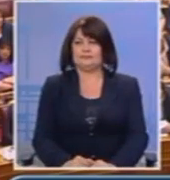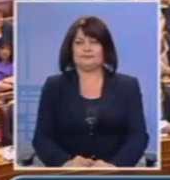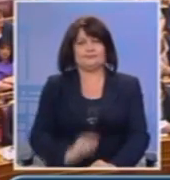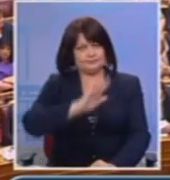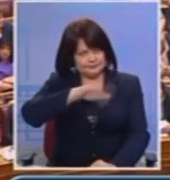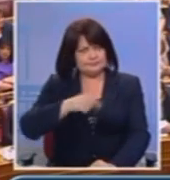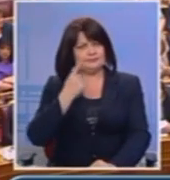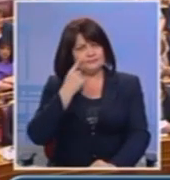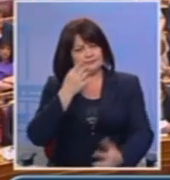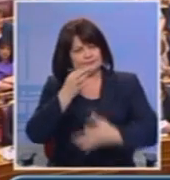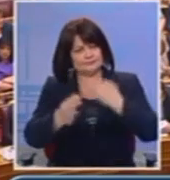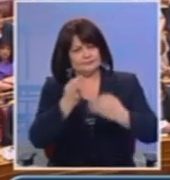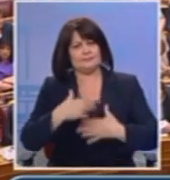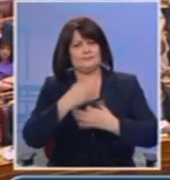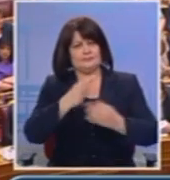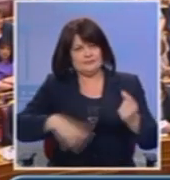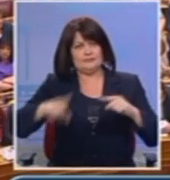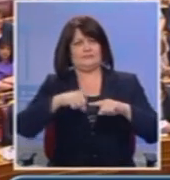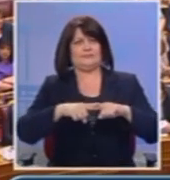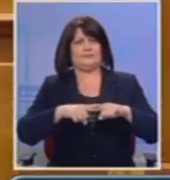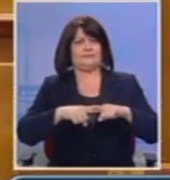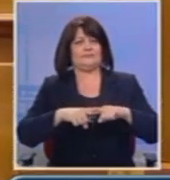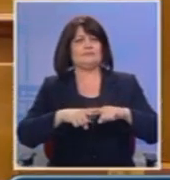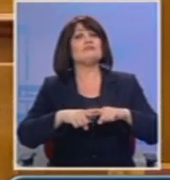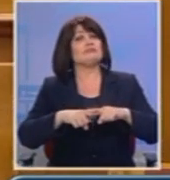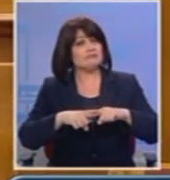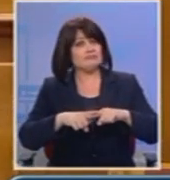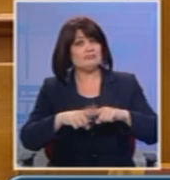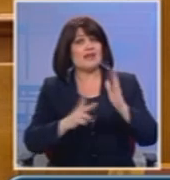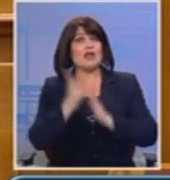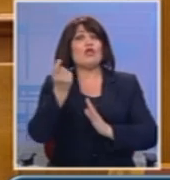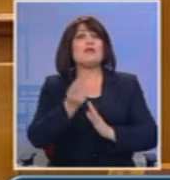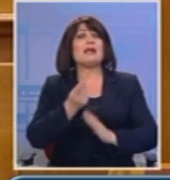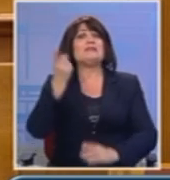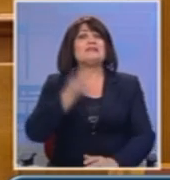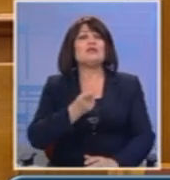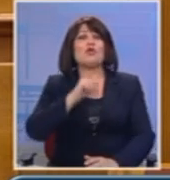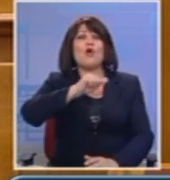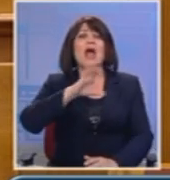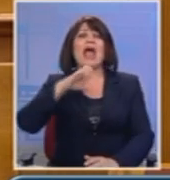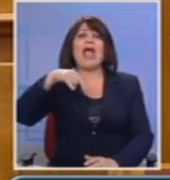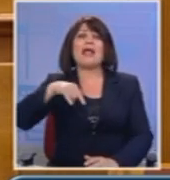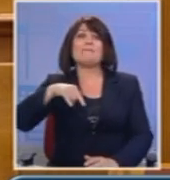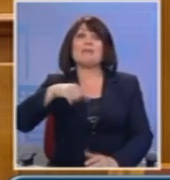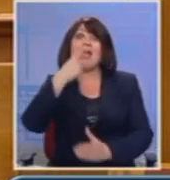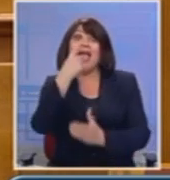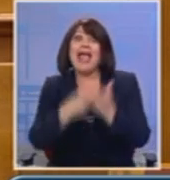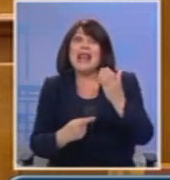να μιλήσετε εκπροσωπώντας μια χώρα με 12,5% του αεπ πρωτογενές